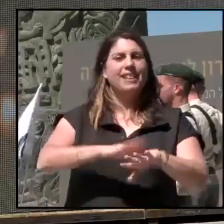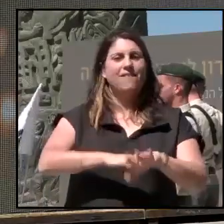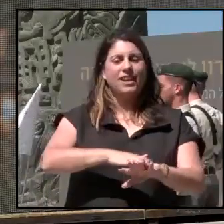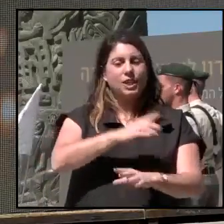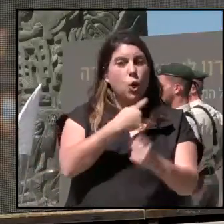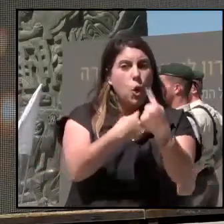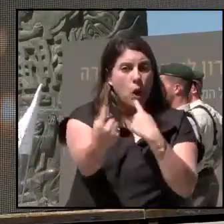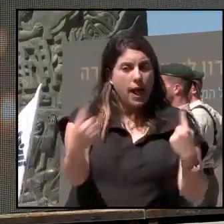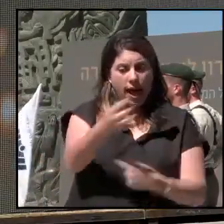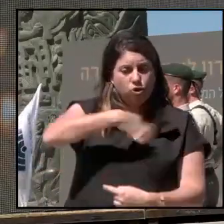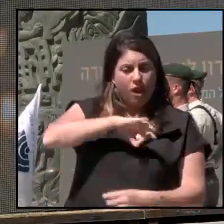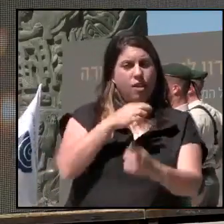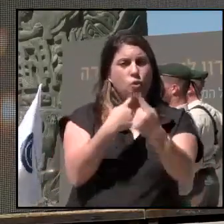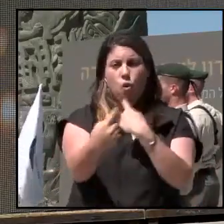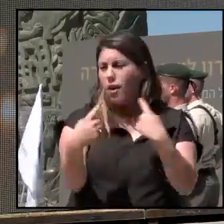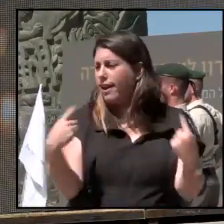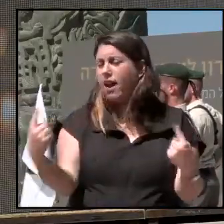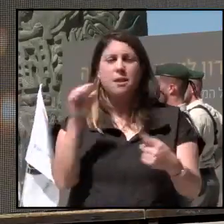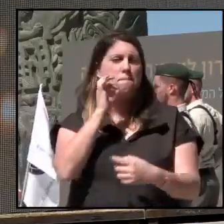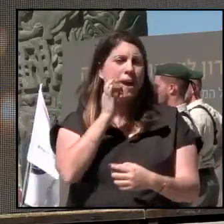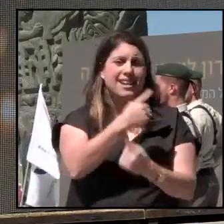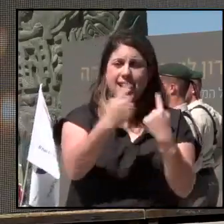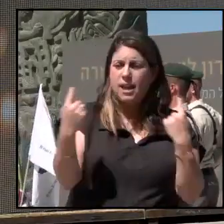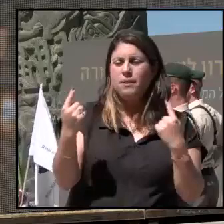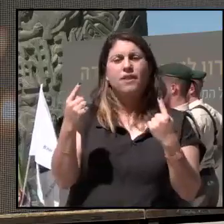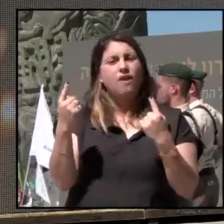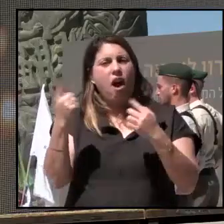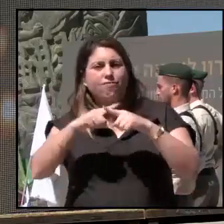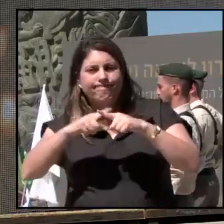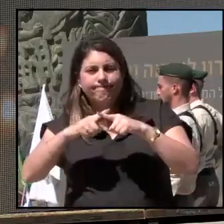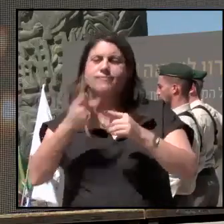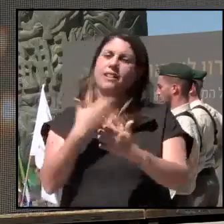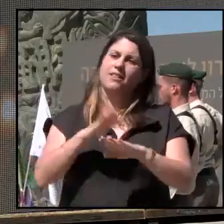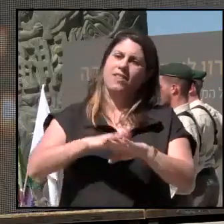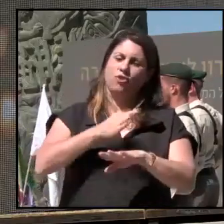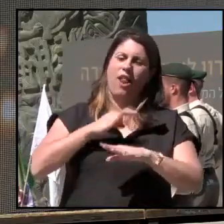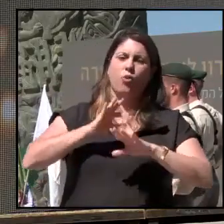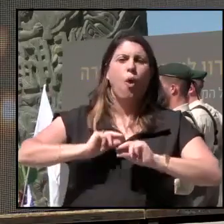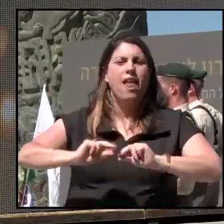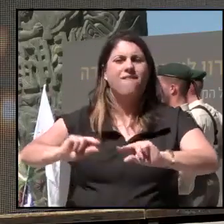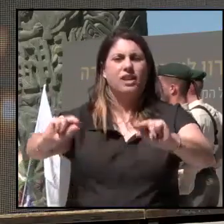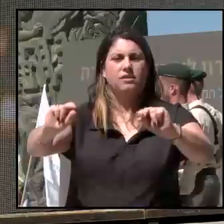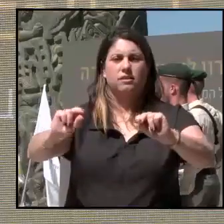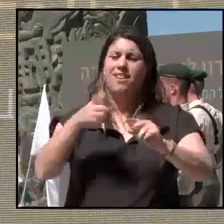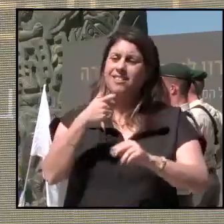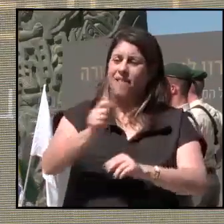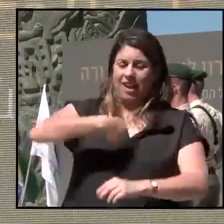כל אחד ואחת מכל הגילאים ומכל העדות. דווקא אנו, שברוך השם, זכינו לחיות